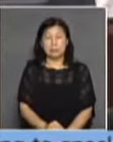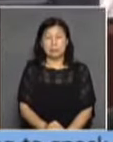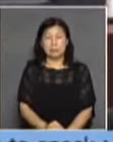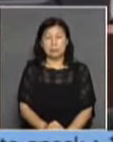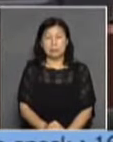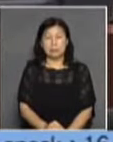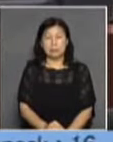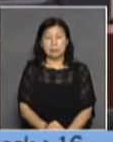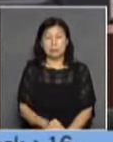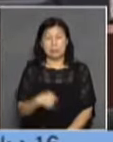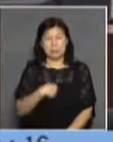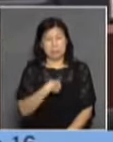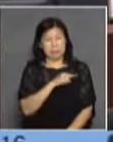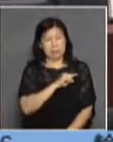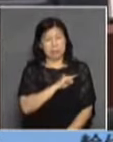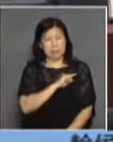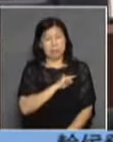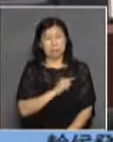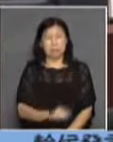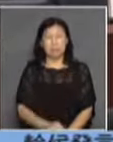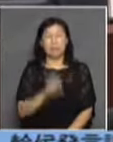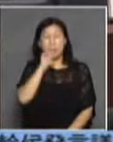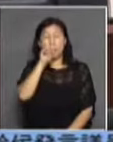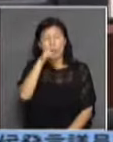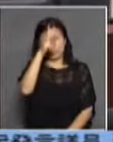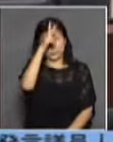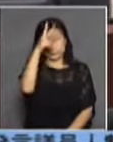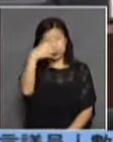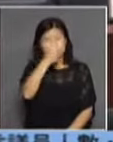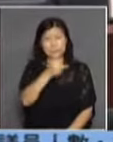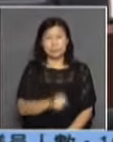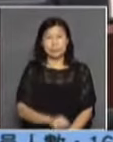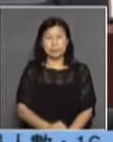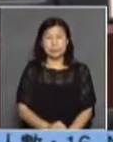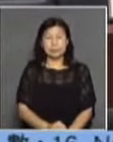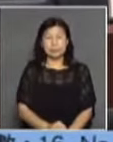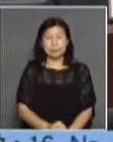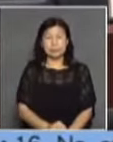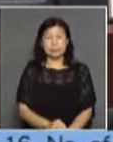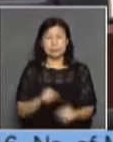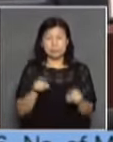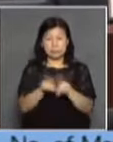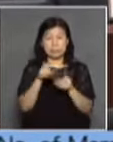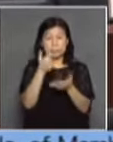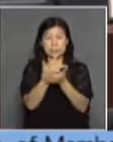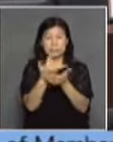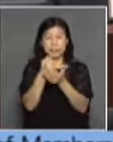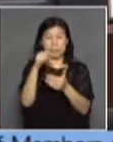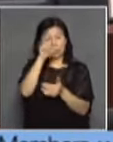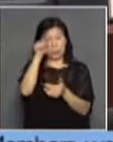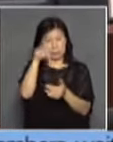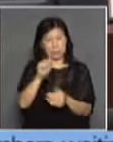我想即係問下特首呢，就係、是、一個好重要嘅問題。OK，